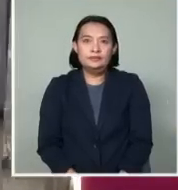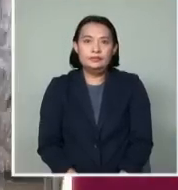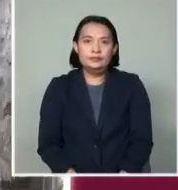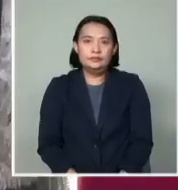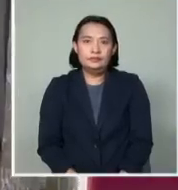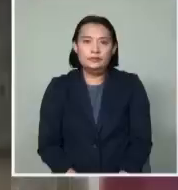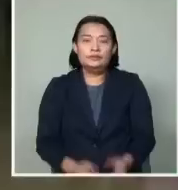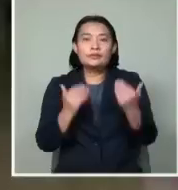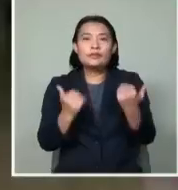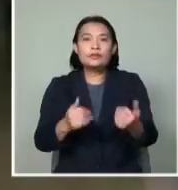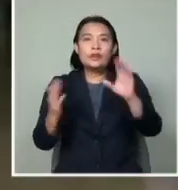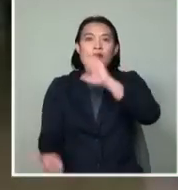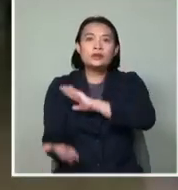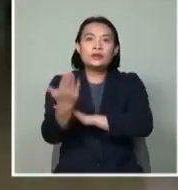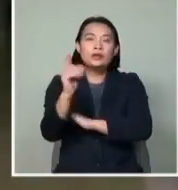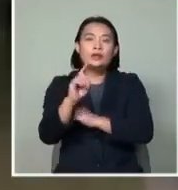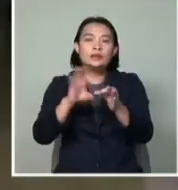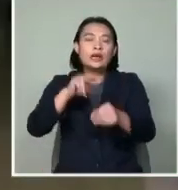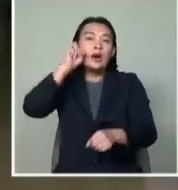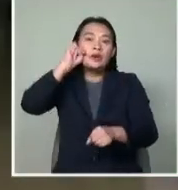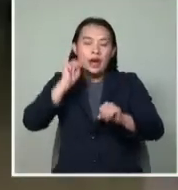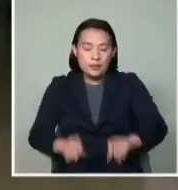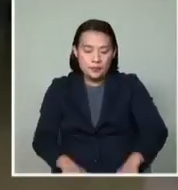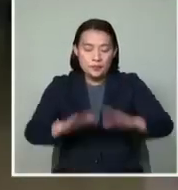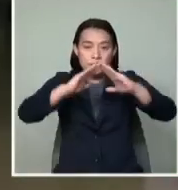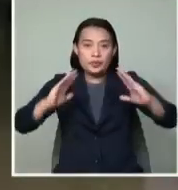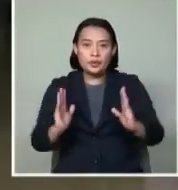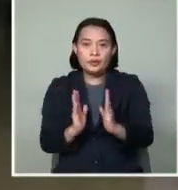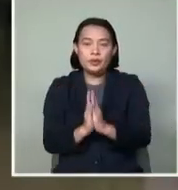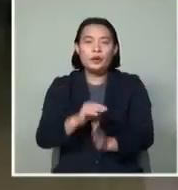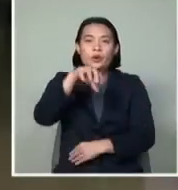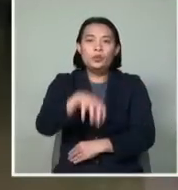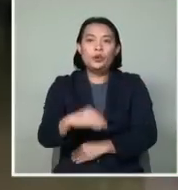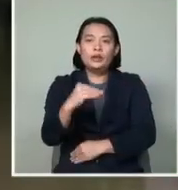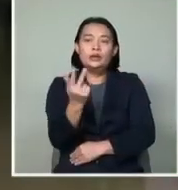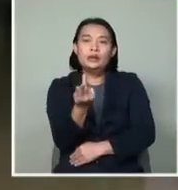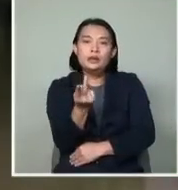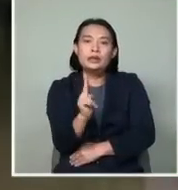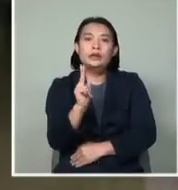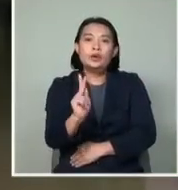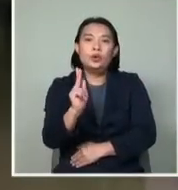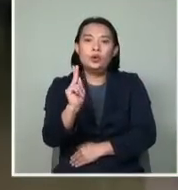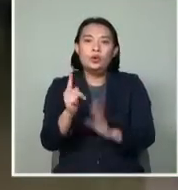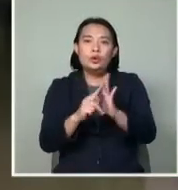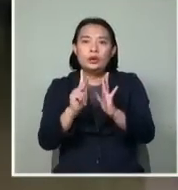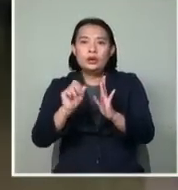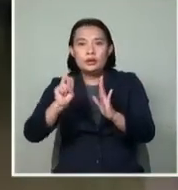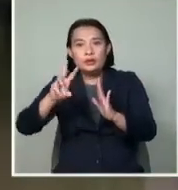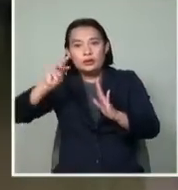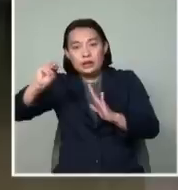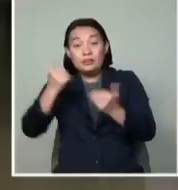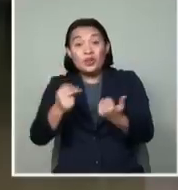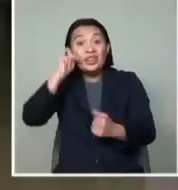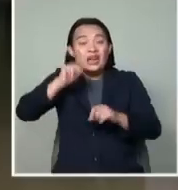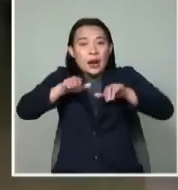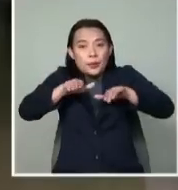เช้านี้ค่ะน้ำที่เข้าท่วมขังภายในวัดโคกเกษมนั้นลดลงไปอย่างต่อเนื่องตอนนี้ค่ะระดับน้ำค่อยๆลดลงไปได้